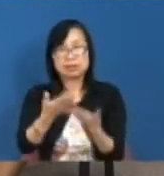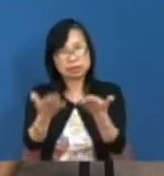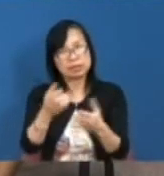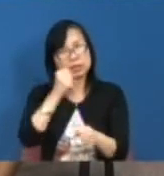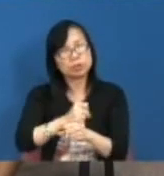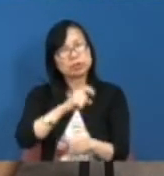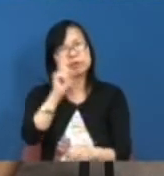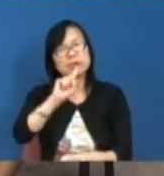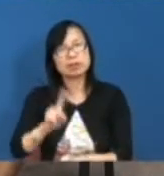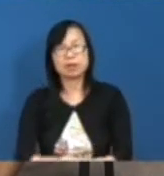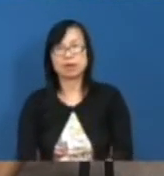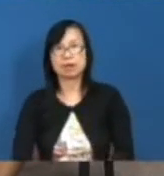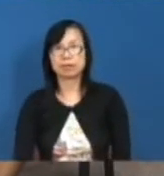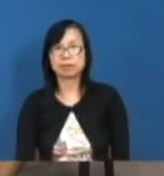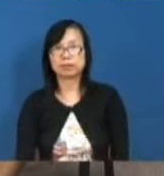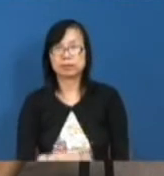個學生